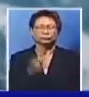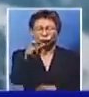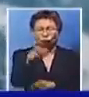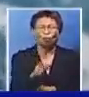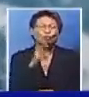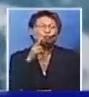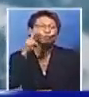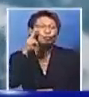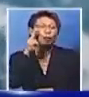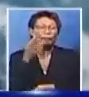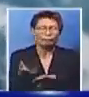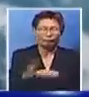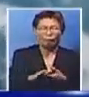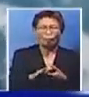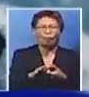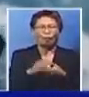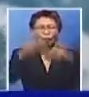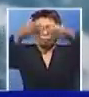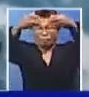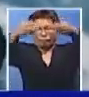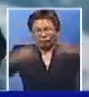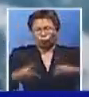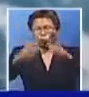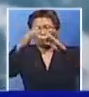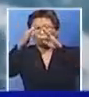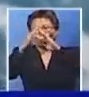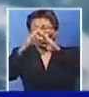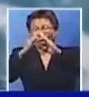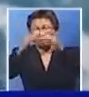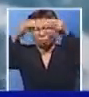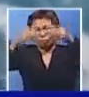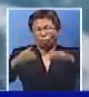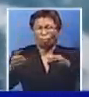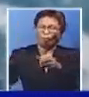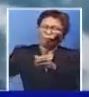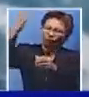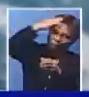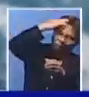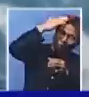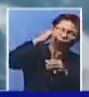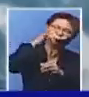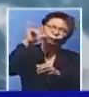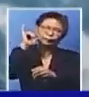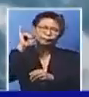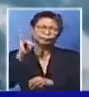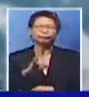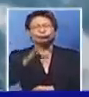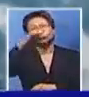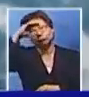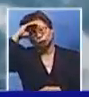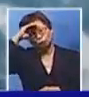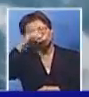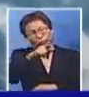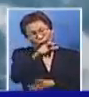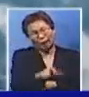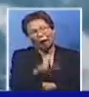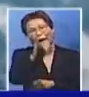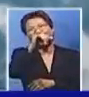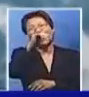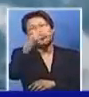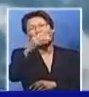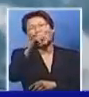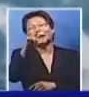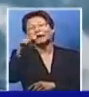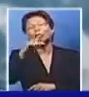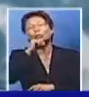Seorang remaja maut selepas dihempap tembok batu di rumahnya di Taman Guru Kota Tinggi Johor malam tadi. Mayat mangsa Haikal Hanafi Ayub,